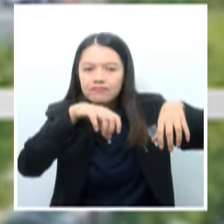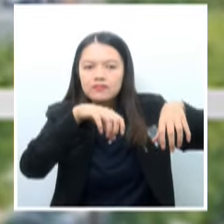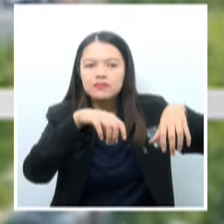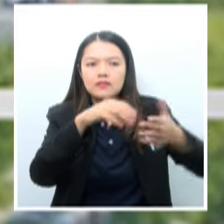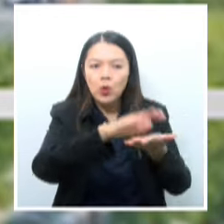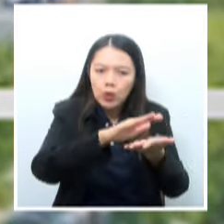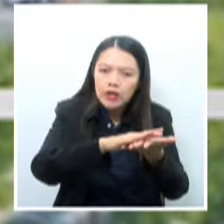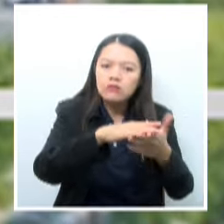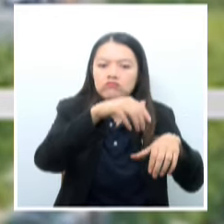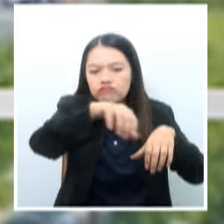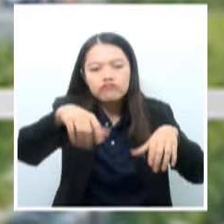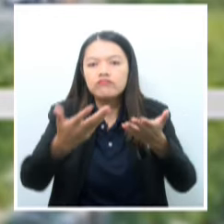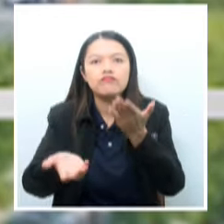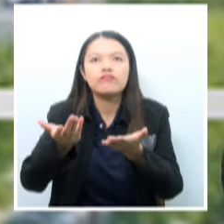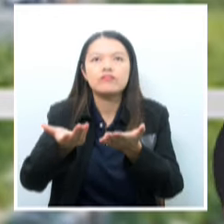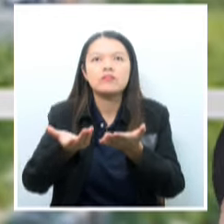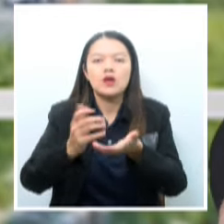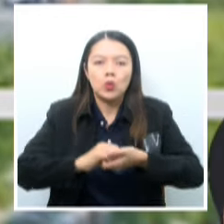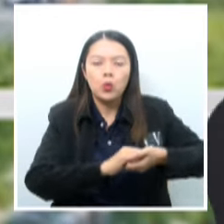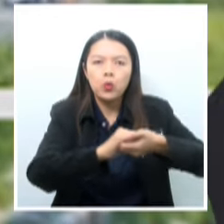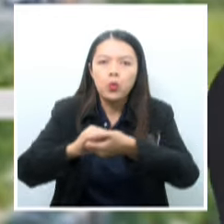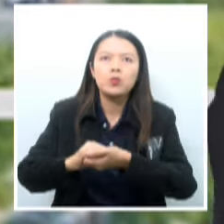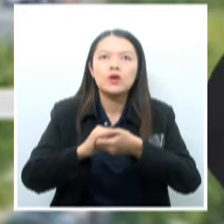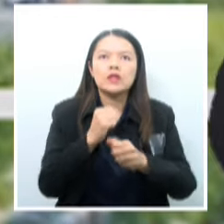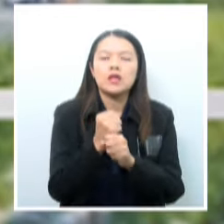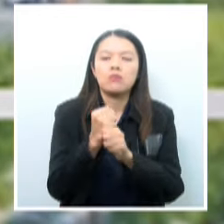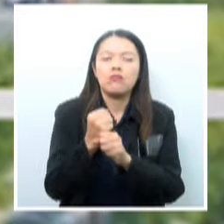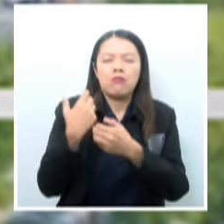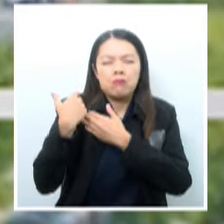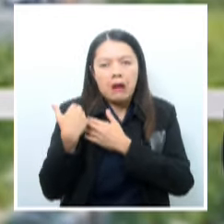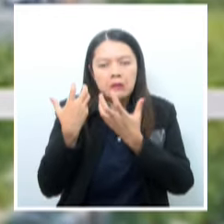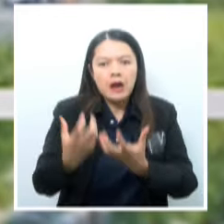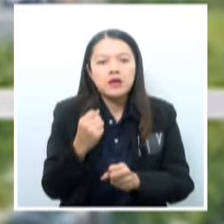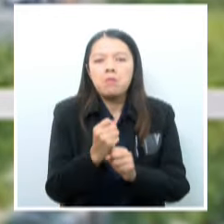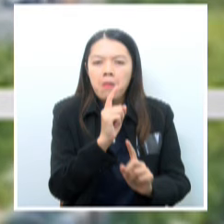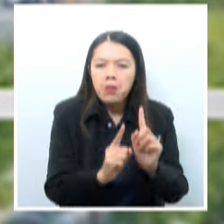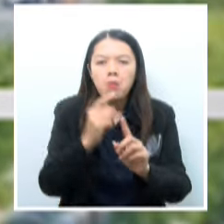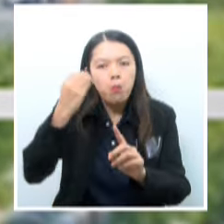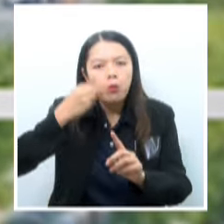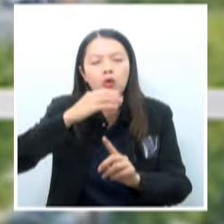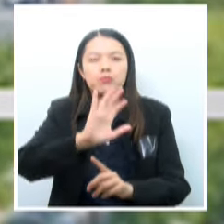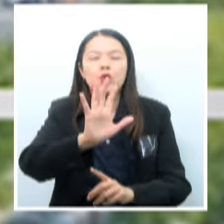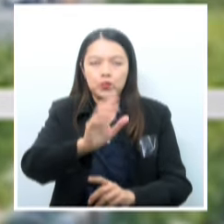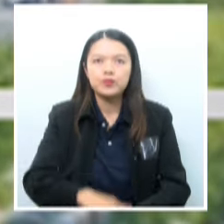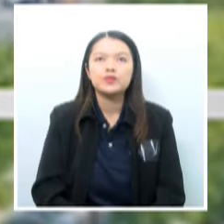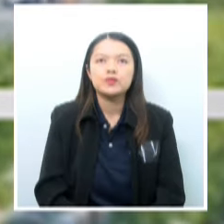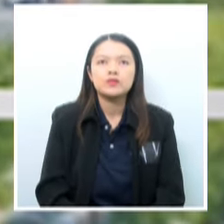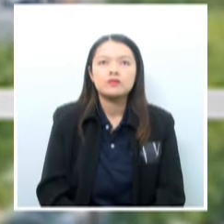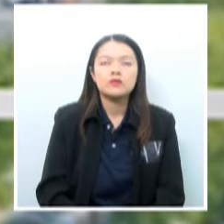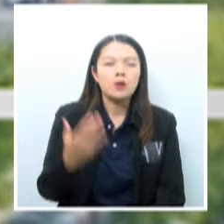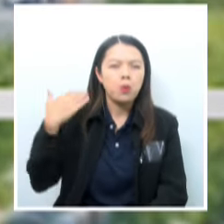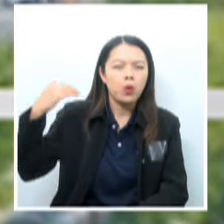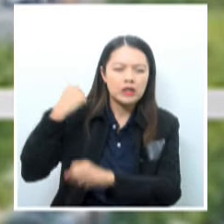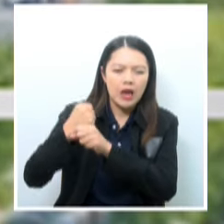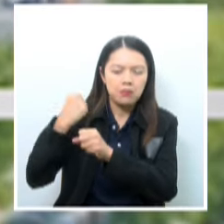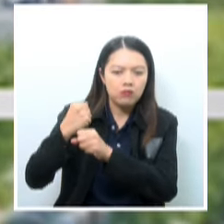านศึกษานะคะซึ่งต้องมีความร่วมมือร่วมใจกันถึงจะสามารถลดภาระตามนโยบายได้นะคะแล้วจากผลการดําเนินการที่ผ่านมานะ